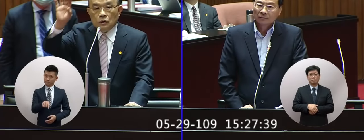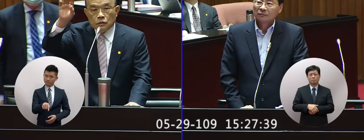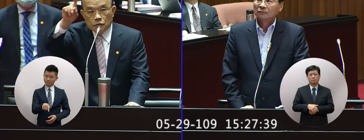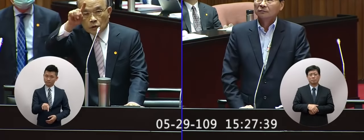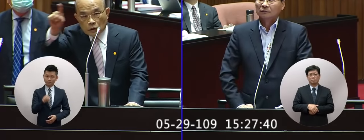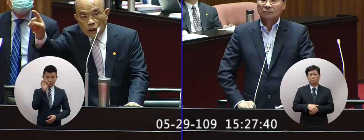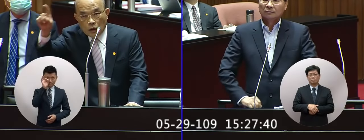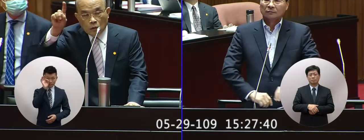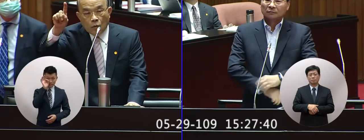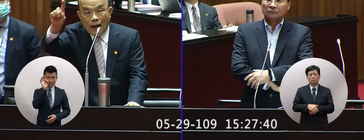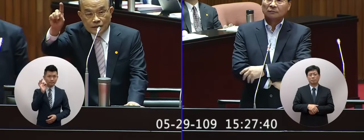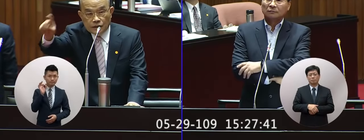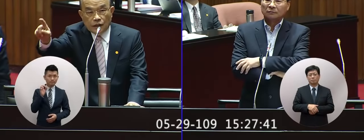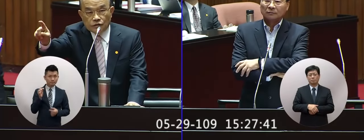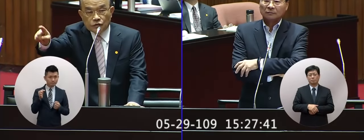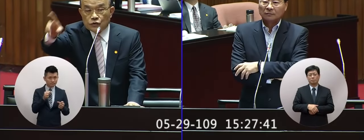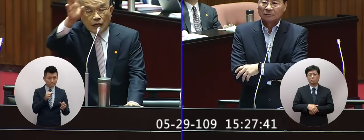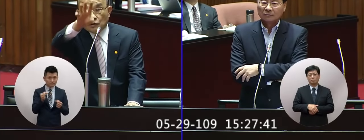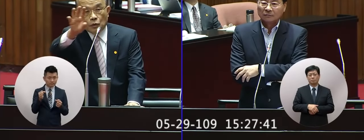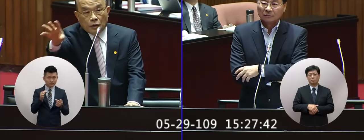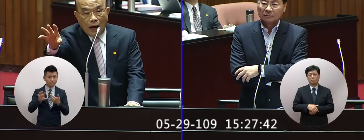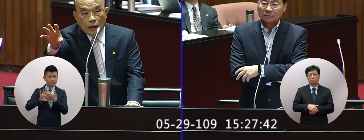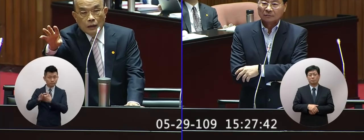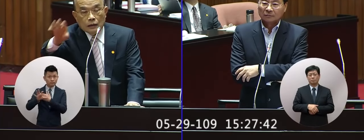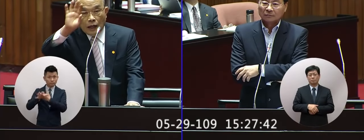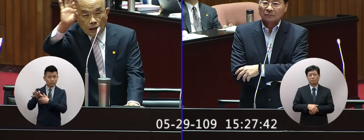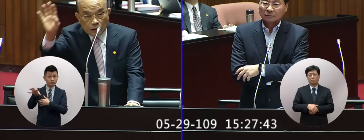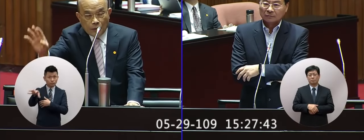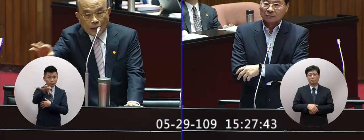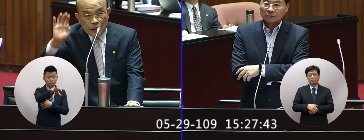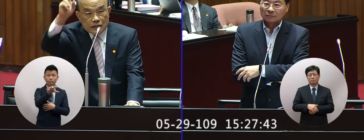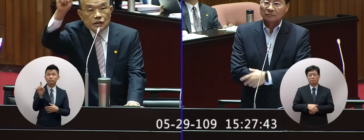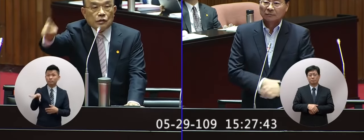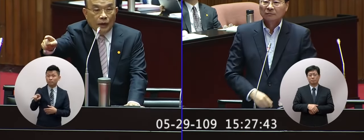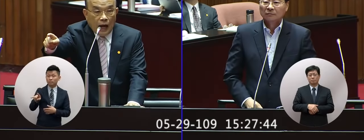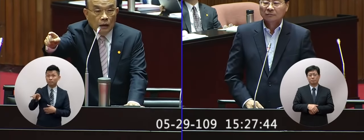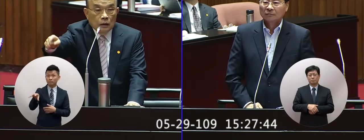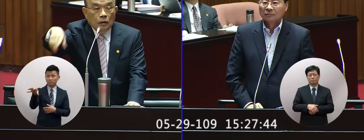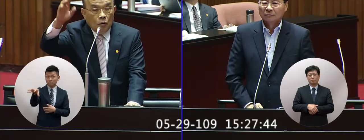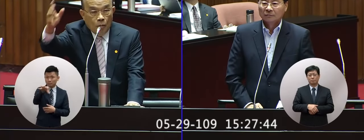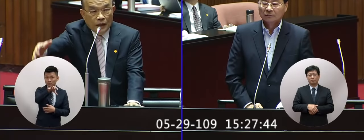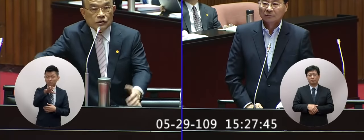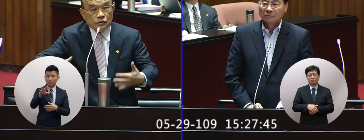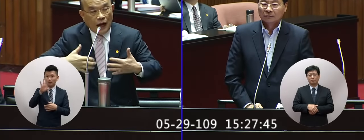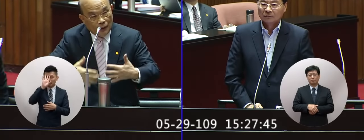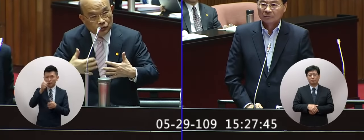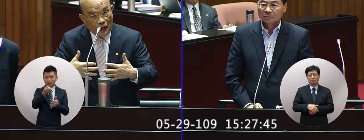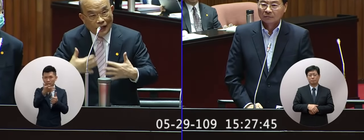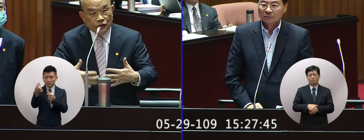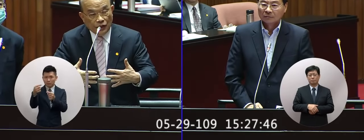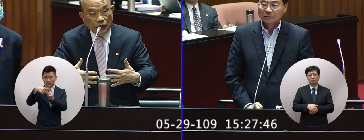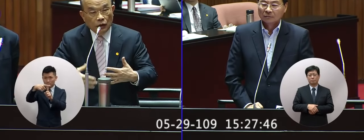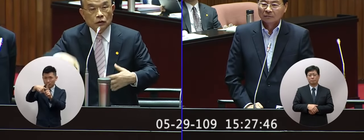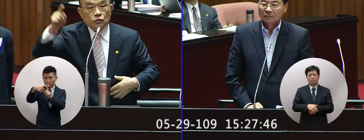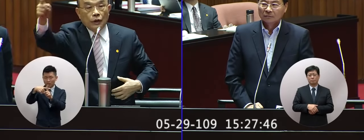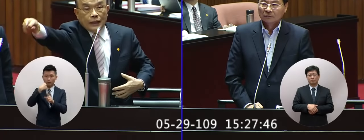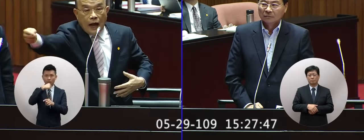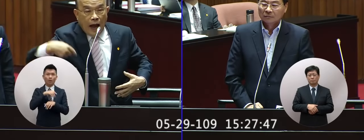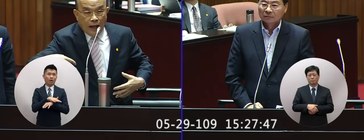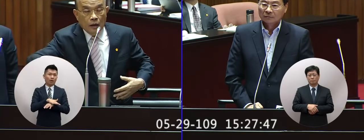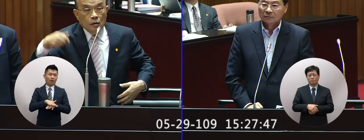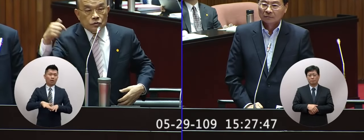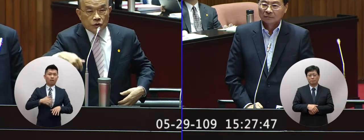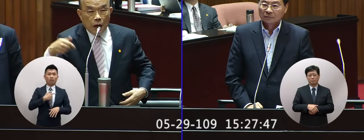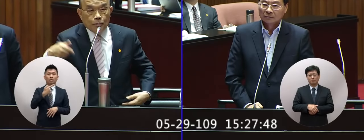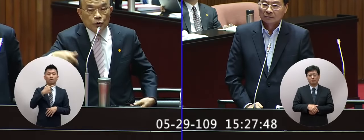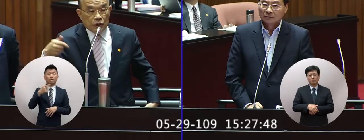是各外籍人士是在什么地方？他那个地方疫情怎么样？我们是台湾最安全的，所以